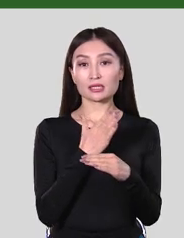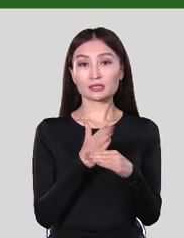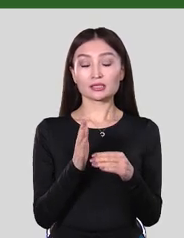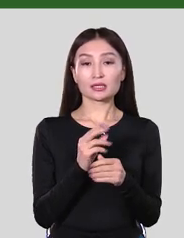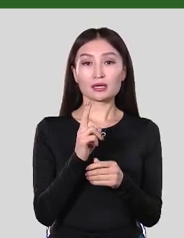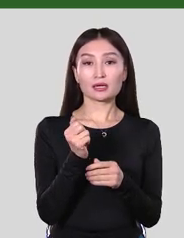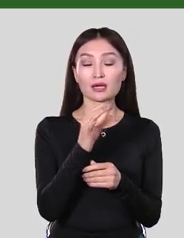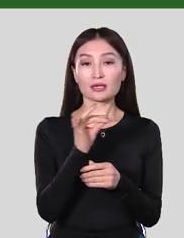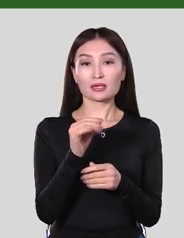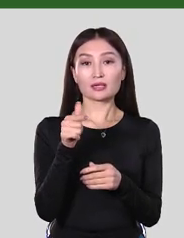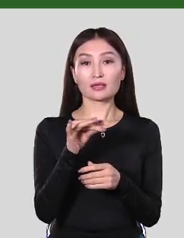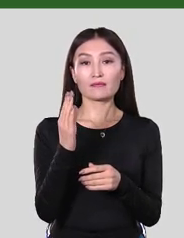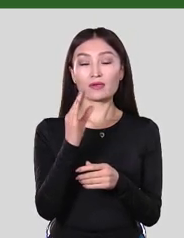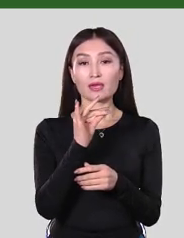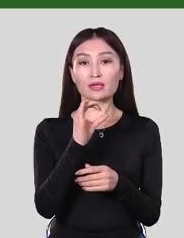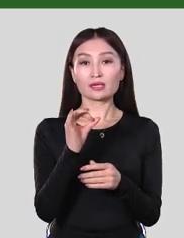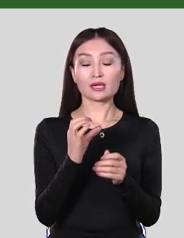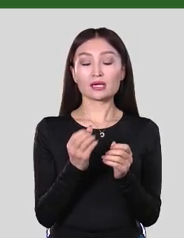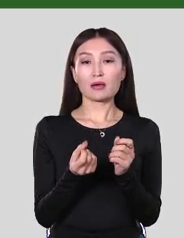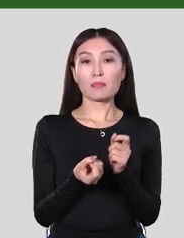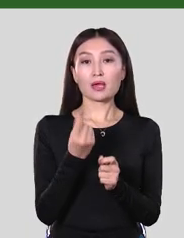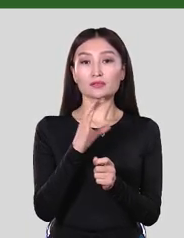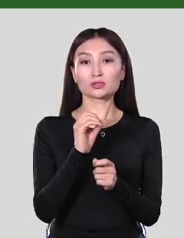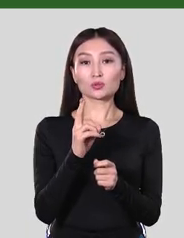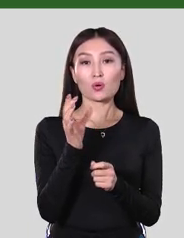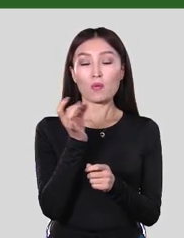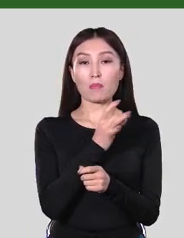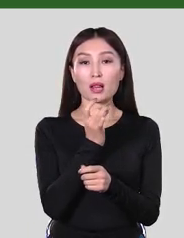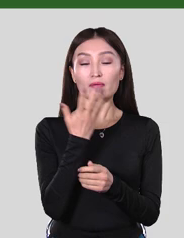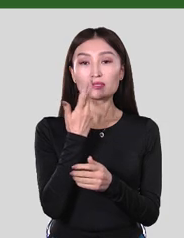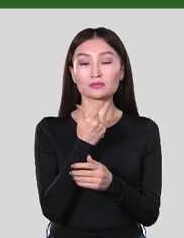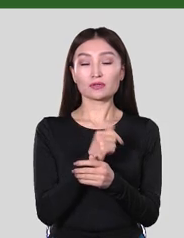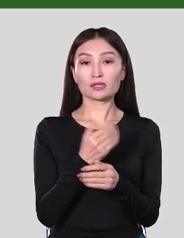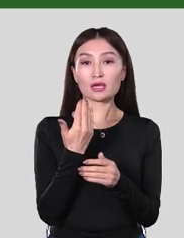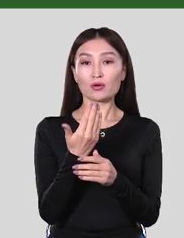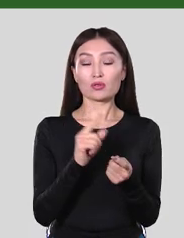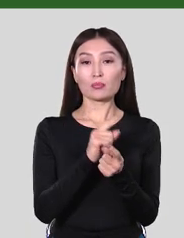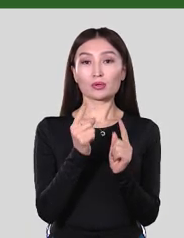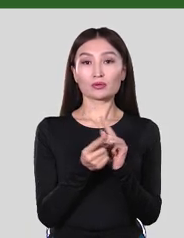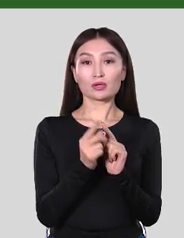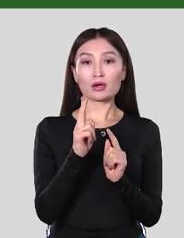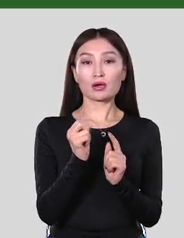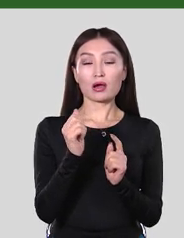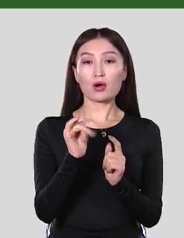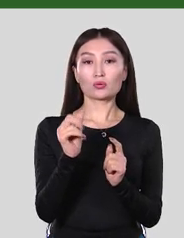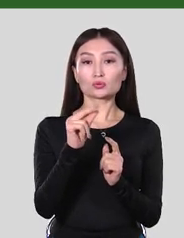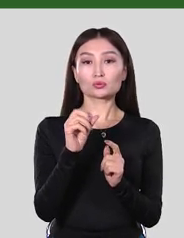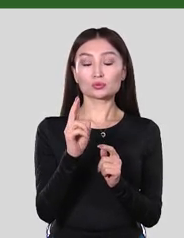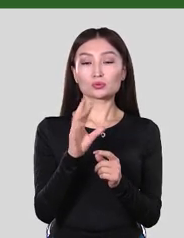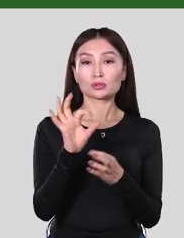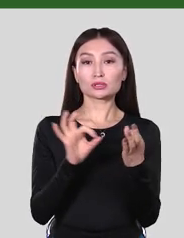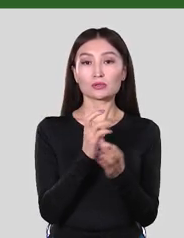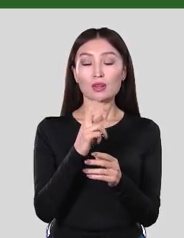коре гивеи, то появится сок белого цвета. Он загустеет и превратится в каучук – сырье